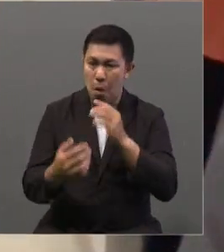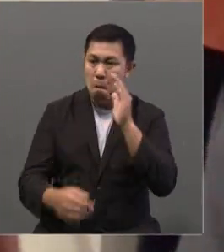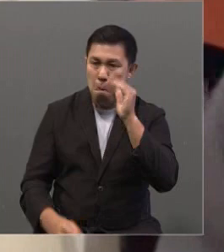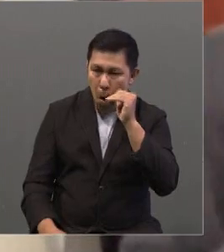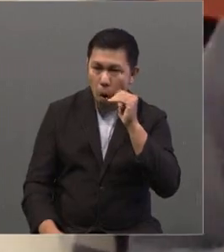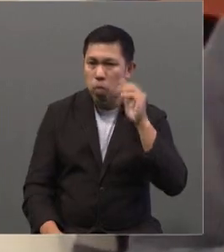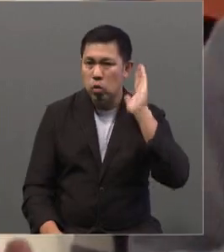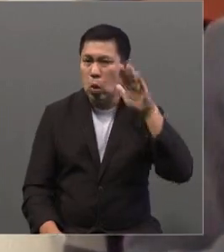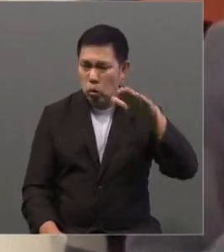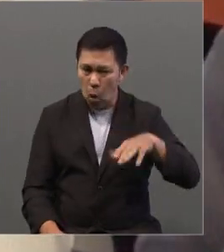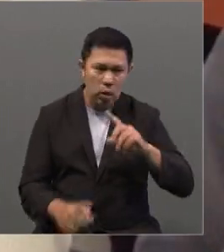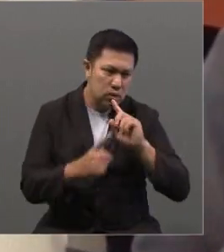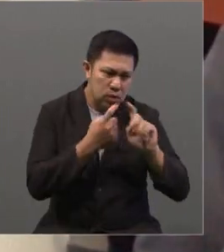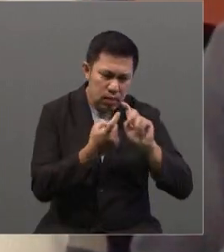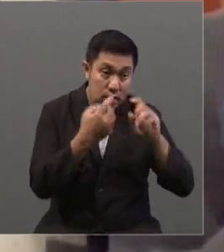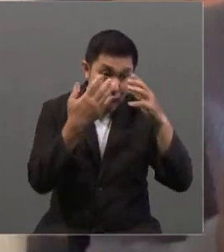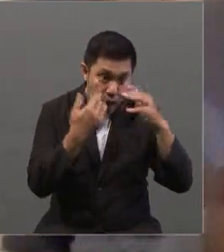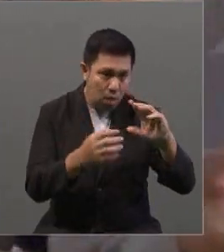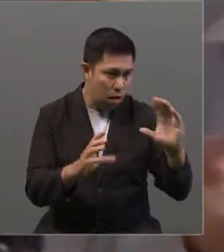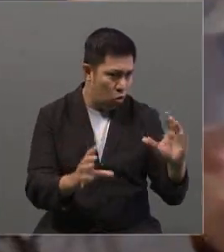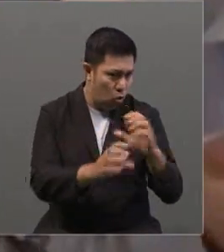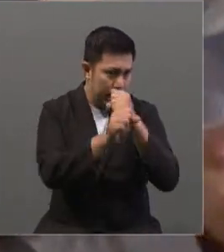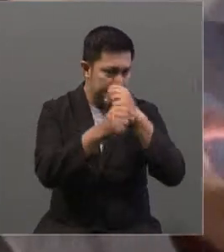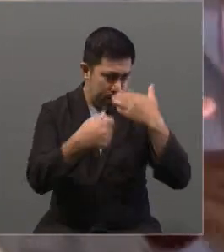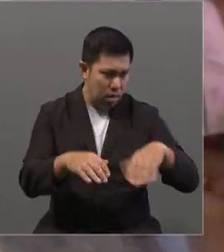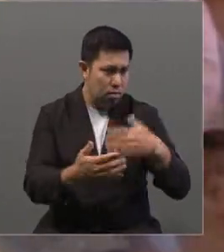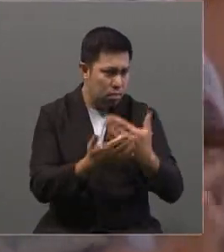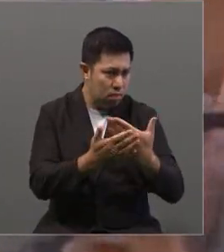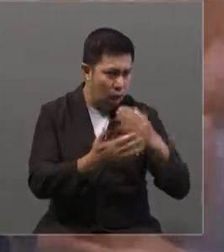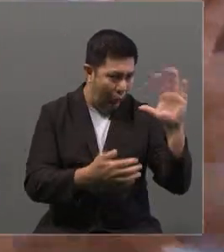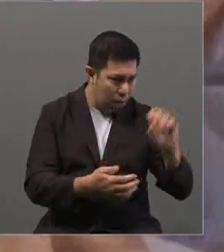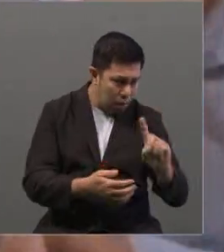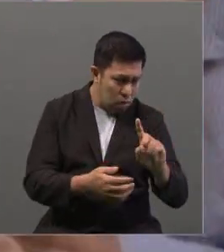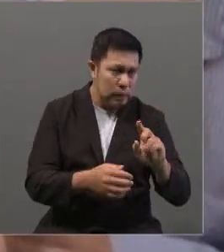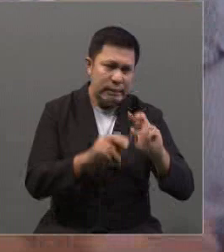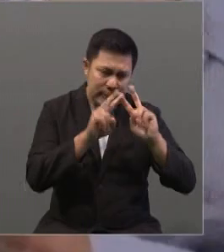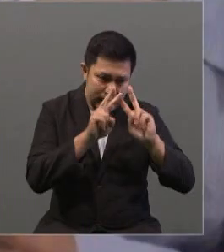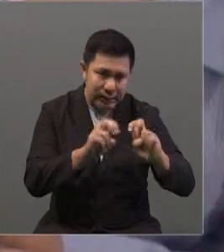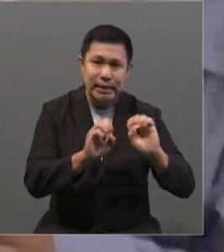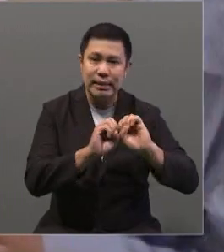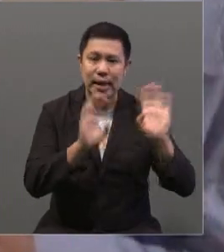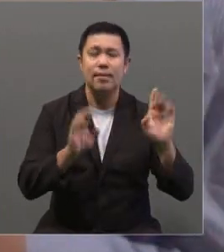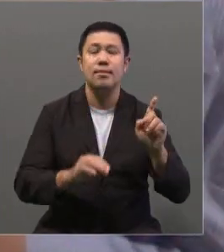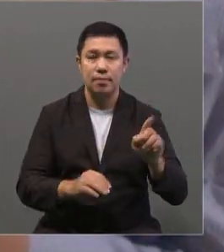และน้องชายนี้ให้เสร็จก่อนถึงจะสามารถได้ข้อมูลที่แน่ชัดเกี่ยวกับเส้นทางการเงินว่ามีที่มาอย่างไรครับ